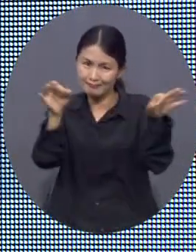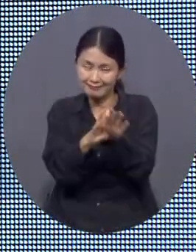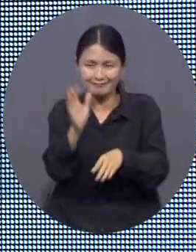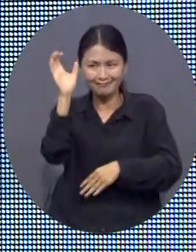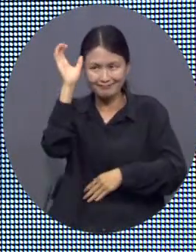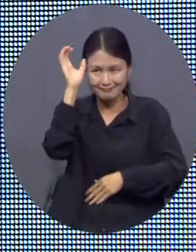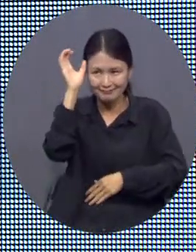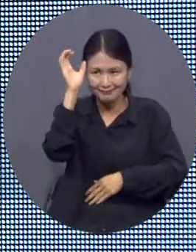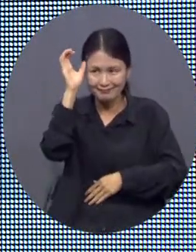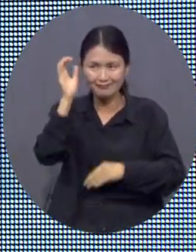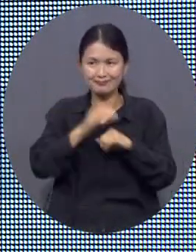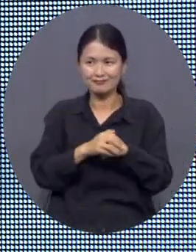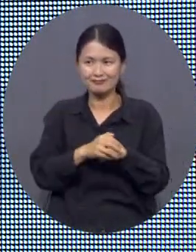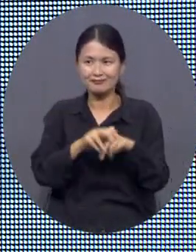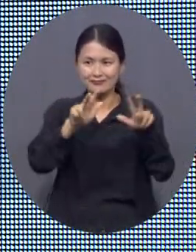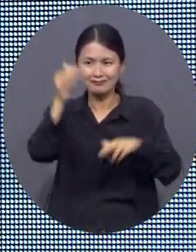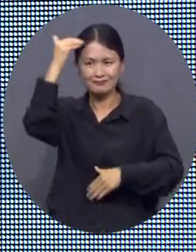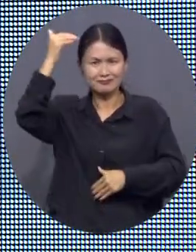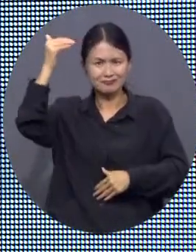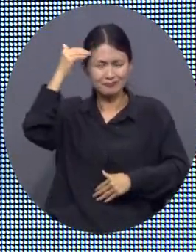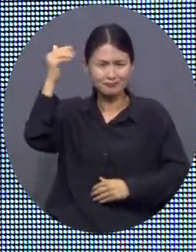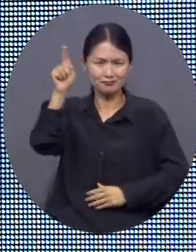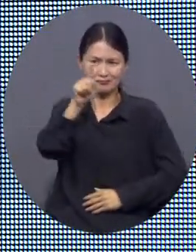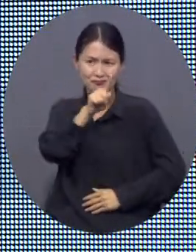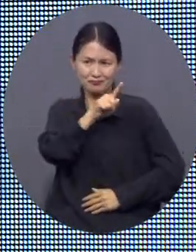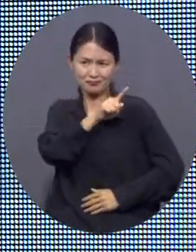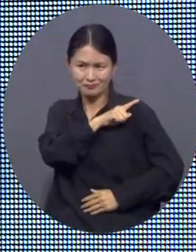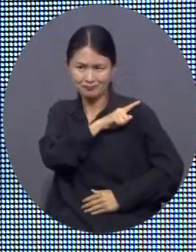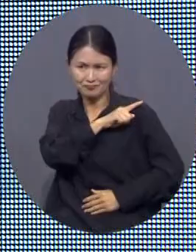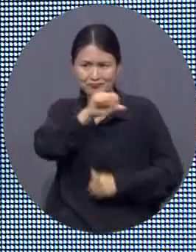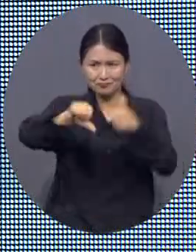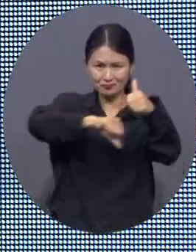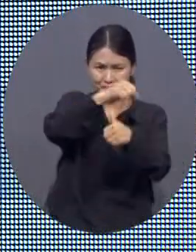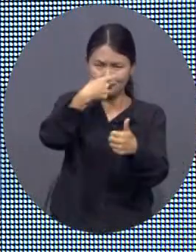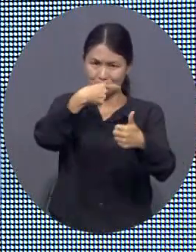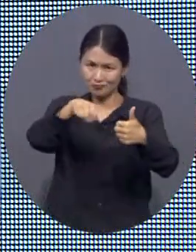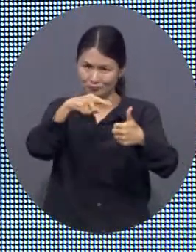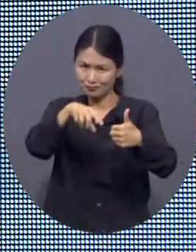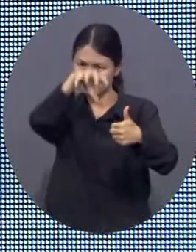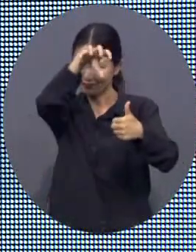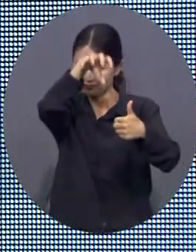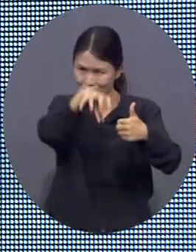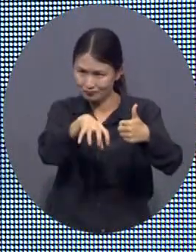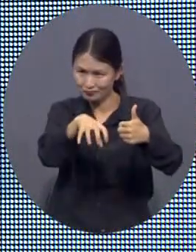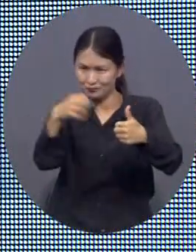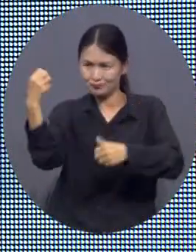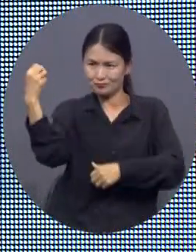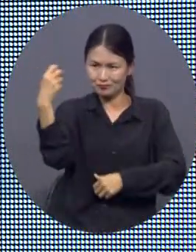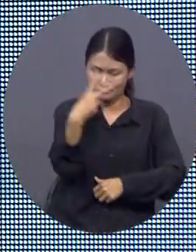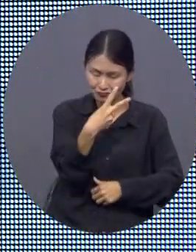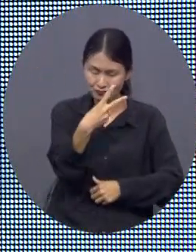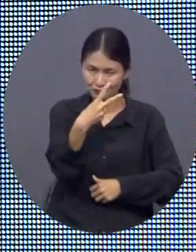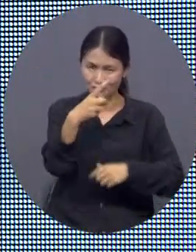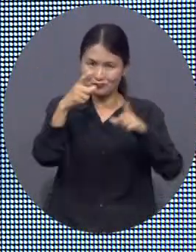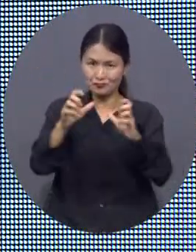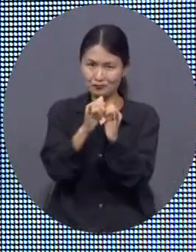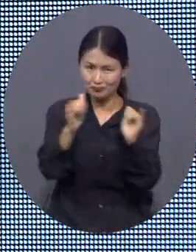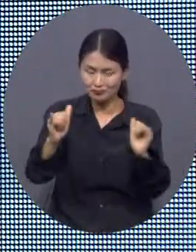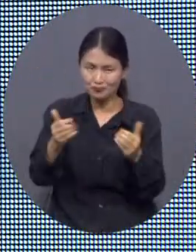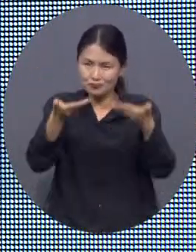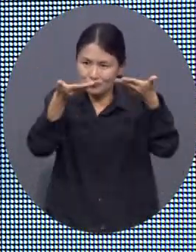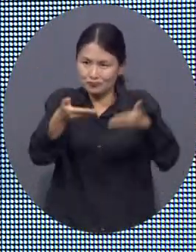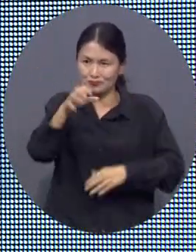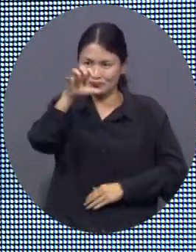것으로 기대합니다. 이제 이곳은 대한민국 최고의 환경 교육장이자 주민의